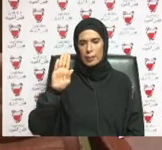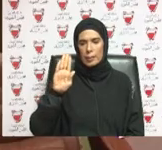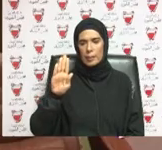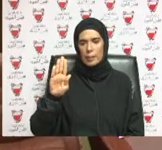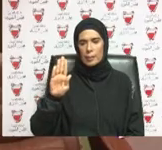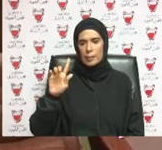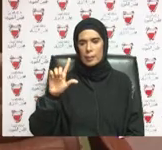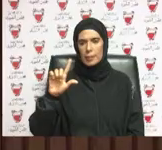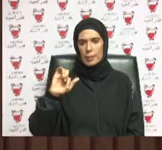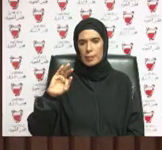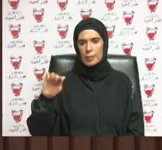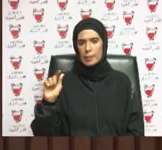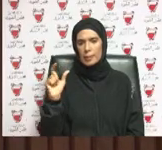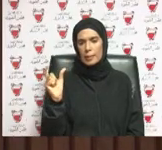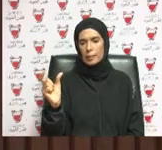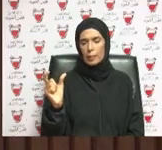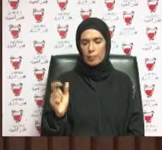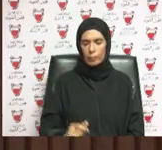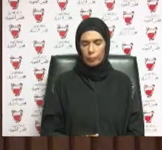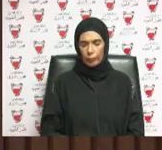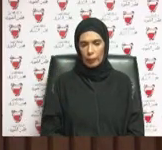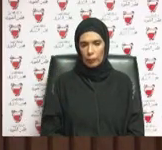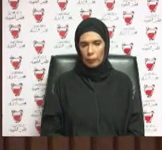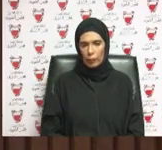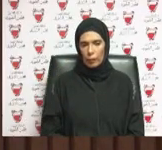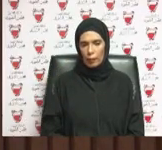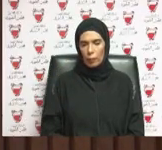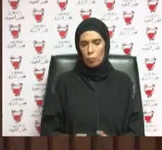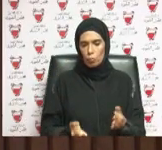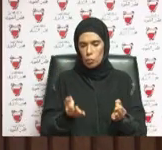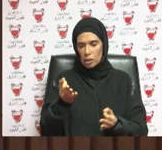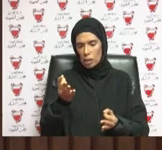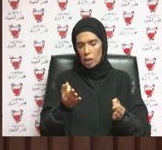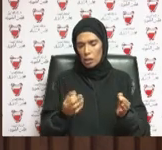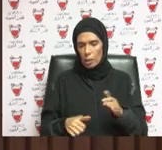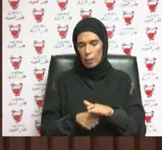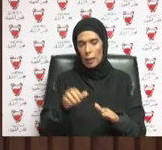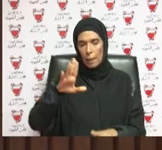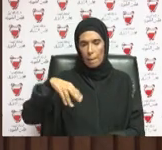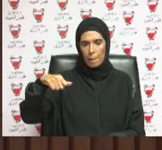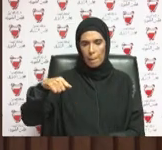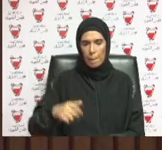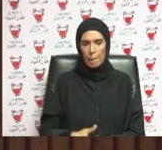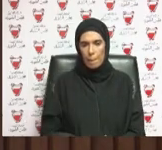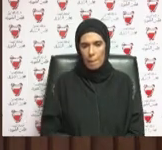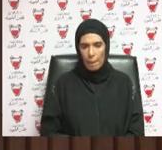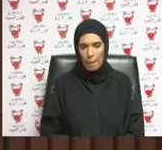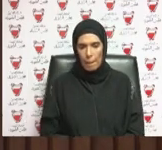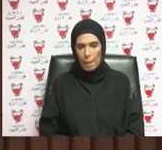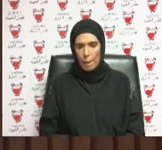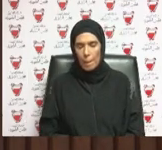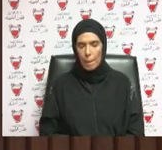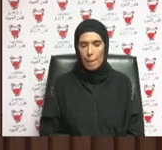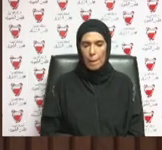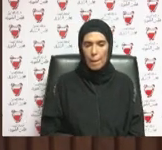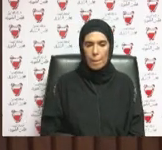سمو الشيخ علي الشيخ سلمان بن خليفة مستشار رئيس مجلس الوزراء،